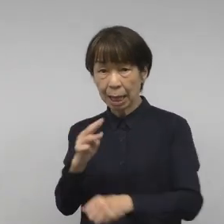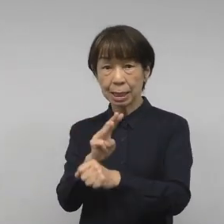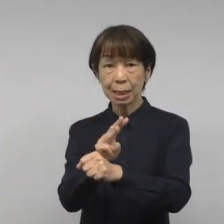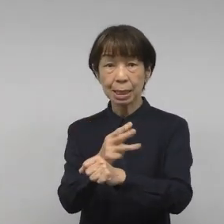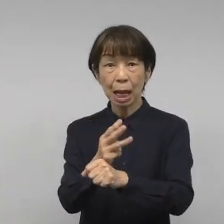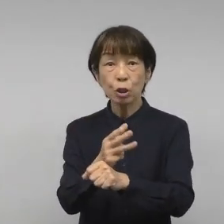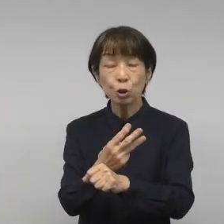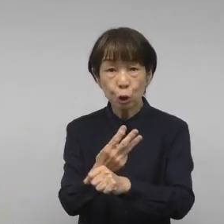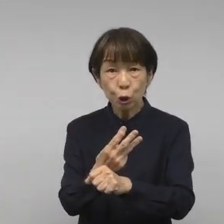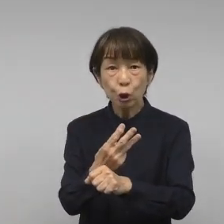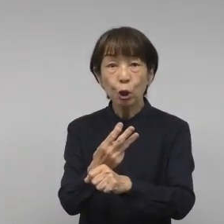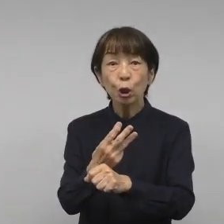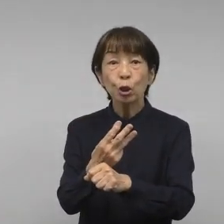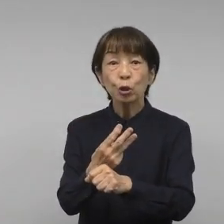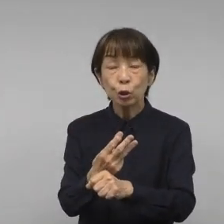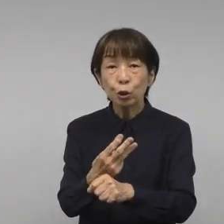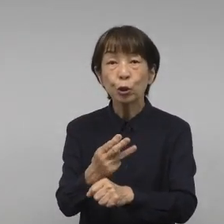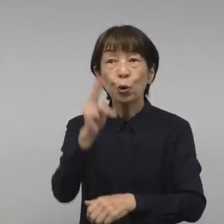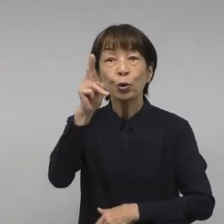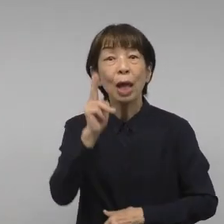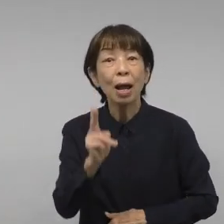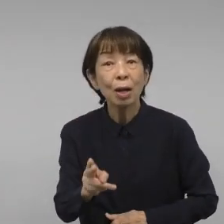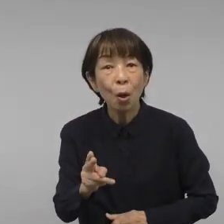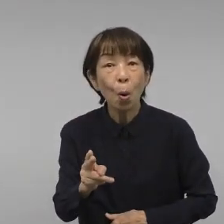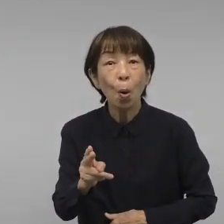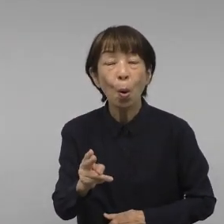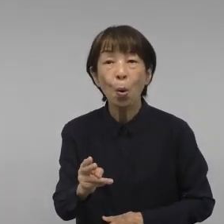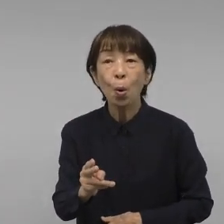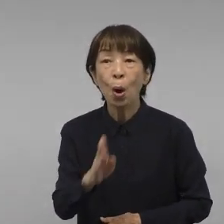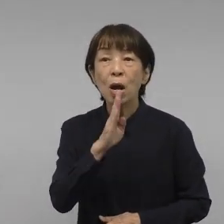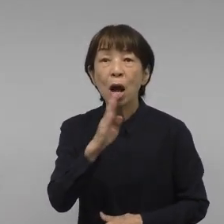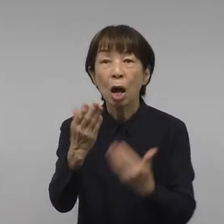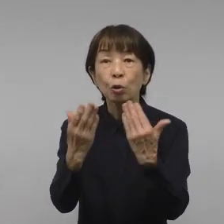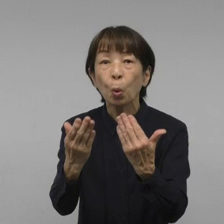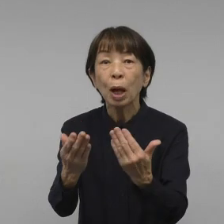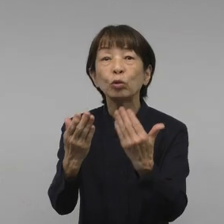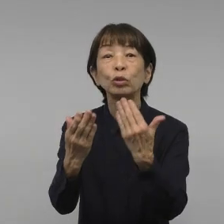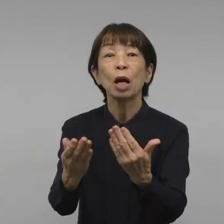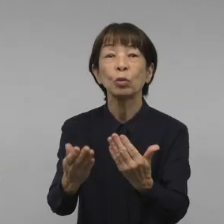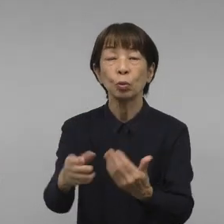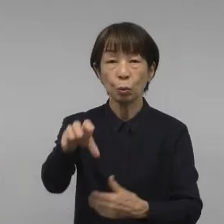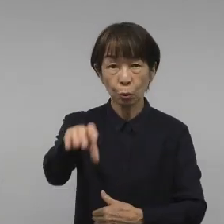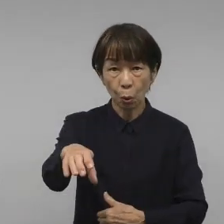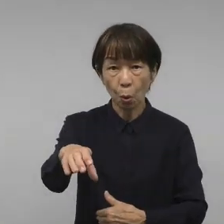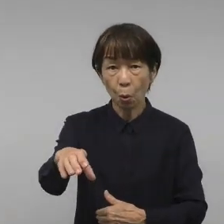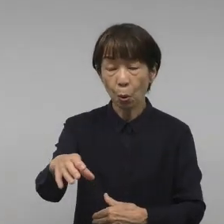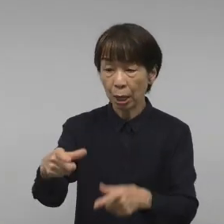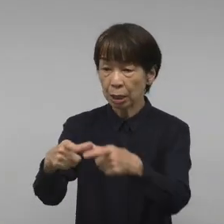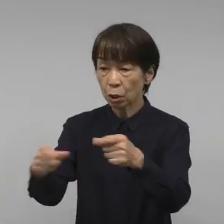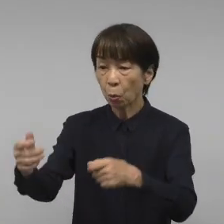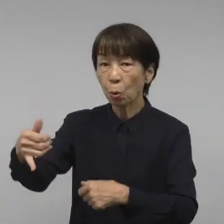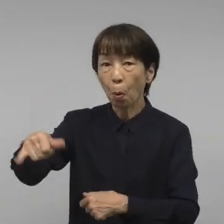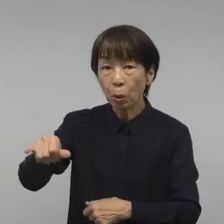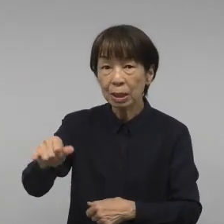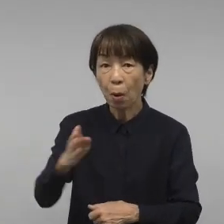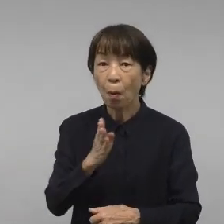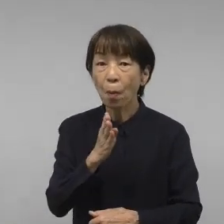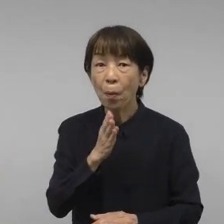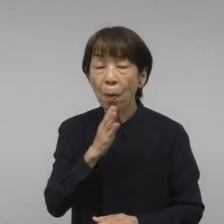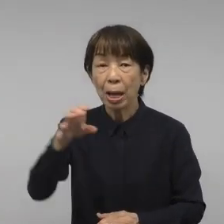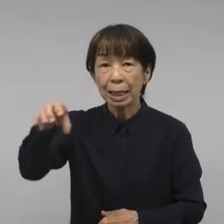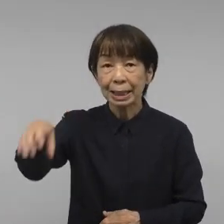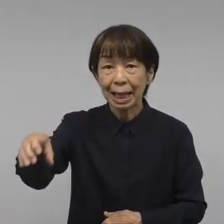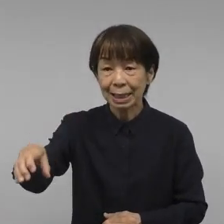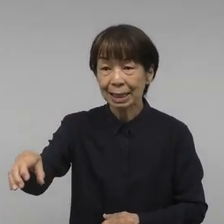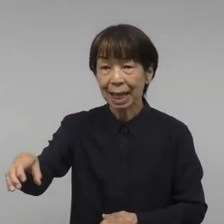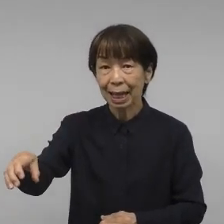修をすることになるであろう、語学学校とかですね、あるいは日本のお茶を現地で、